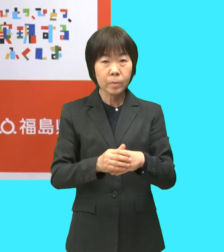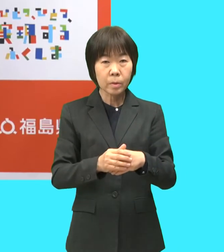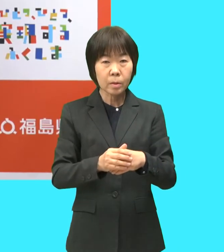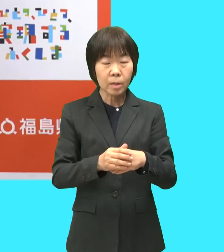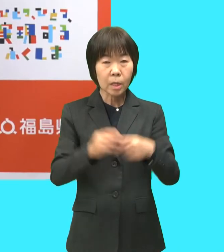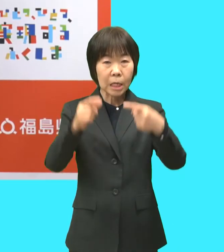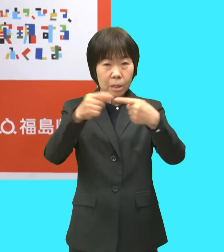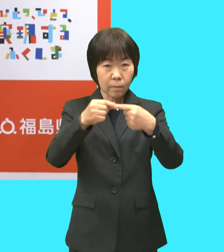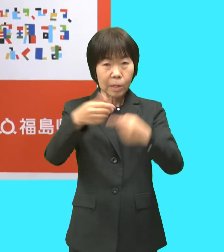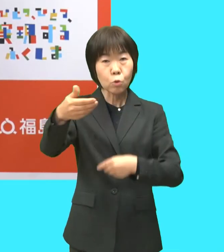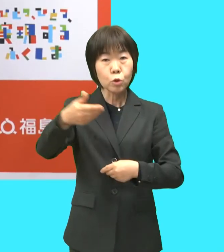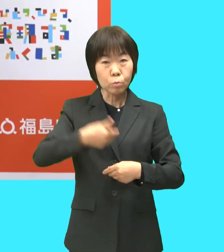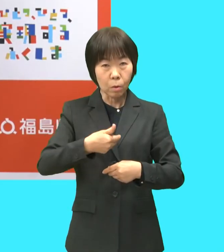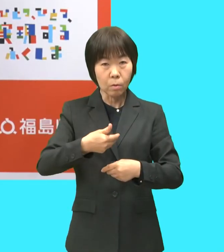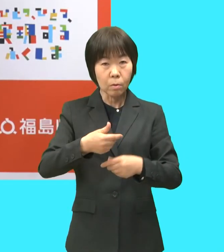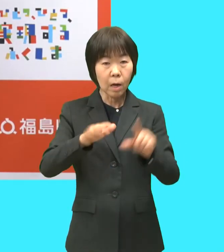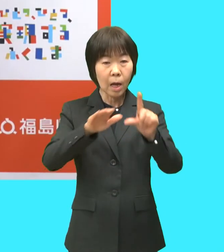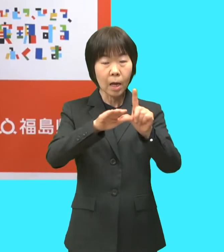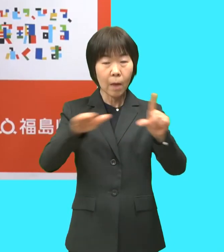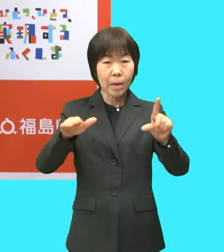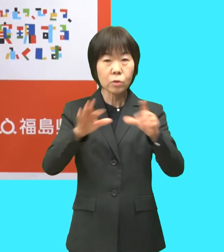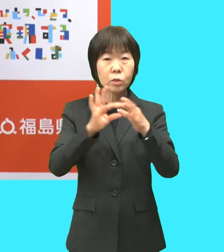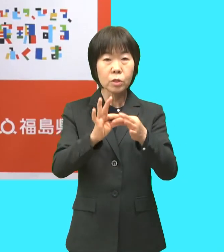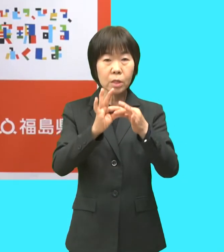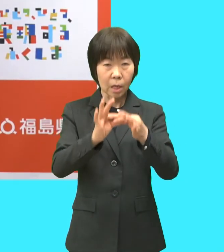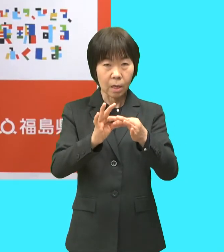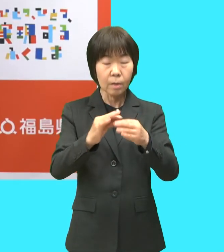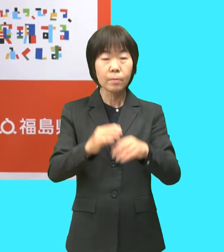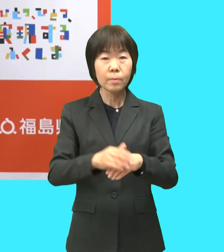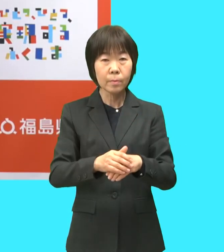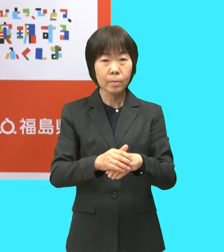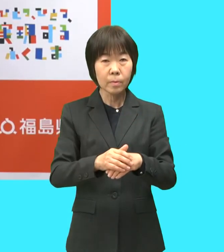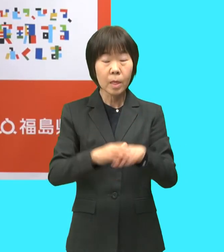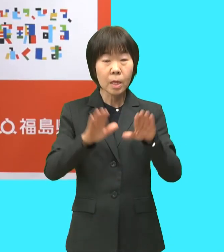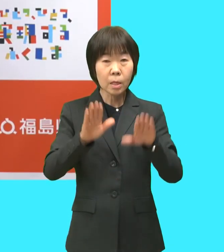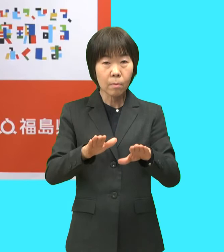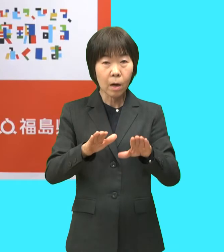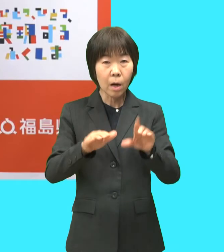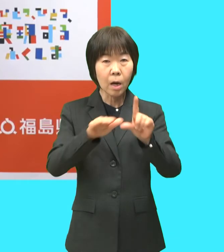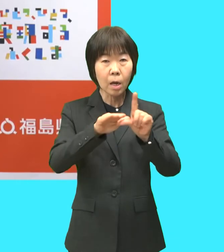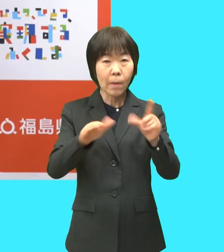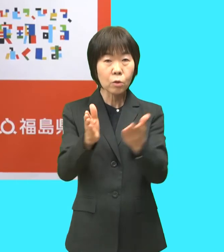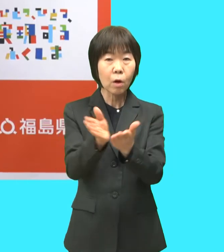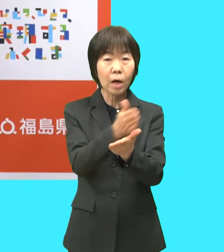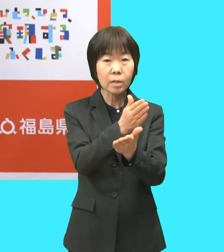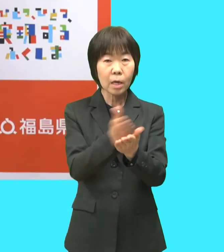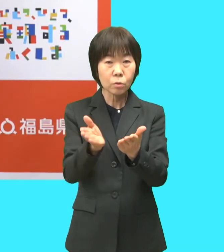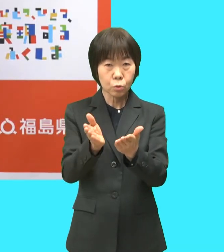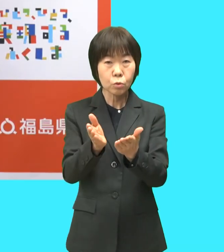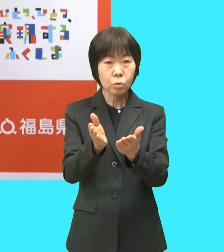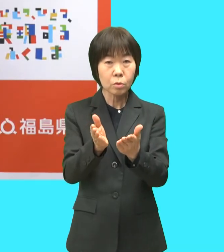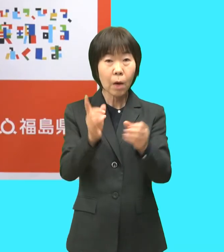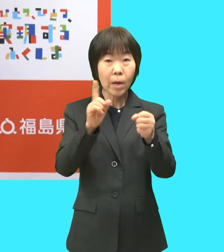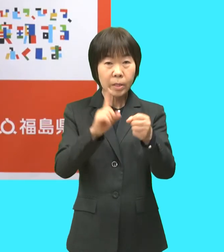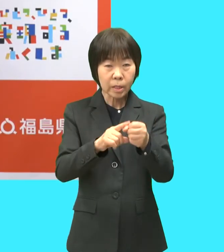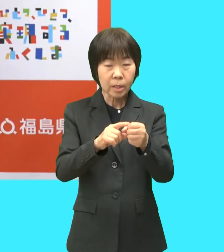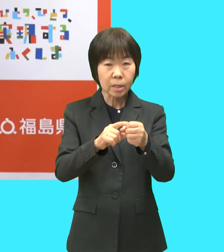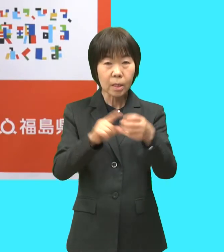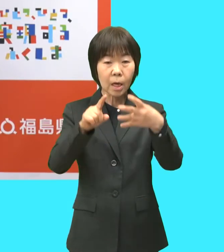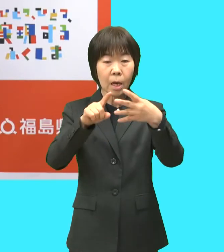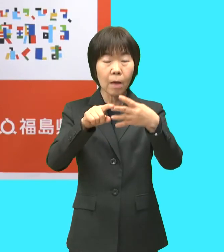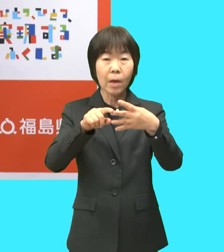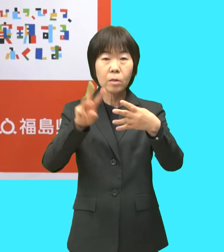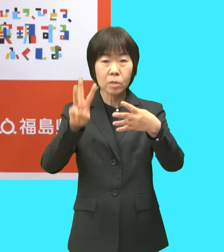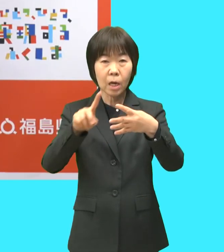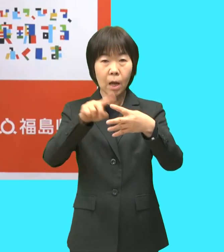ご質問です。ステージの認識でありますが、今このステージを判断するにあたってステージ3、ステージ